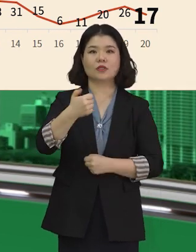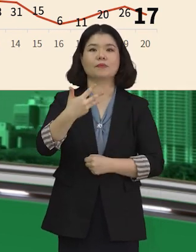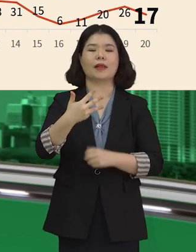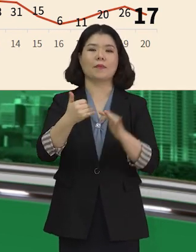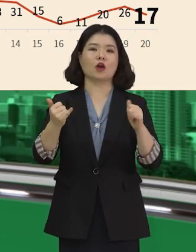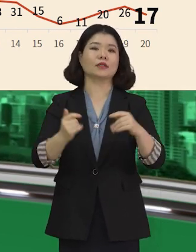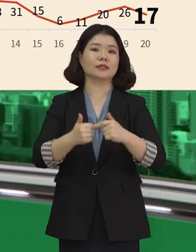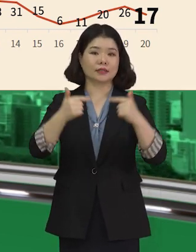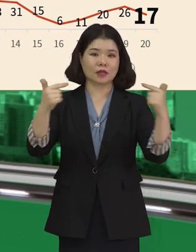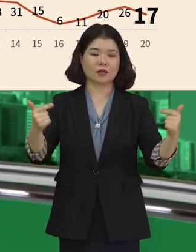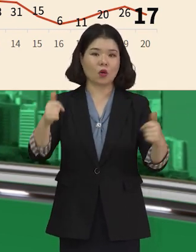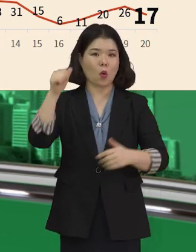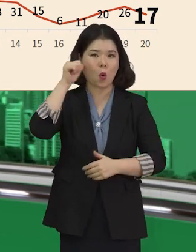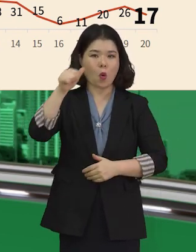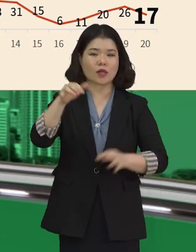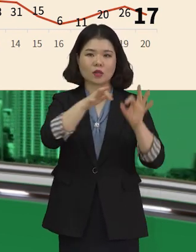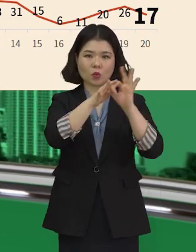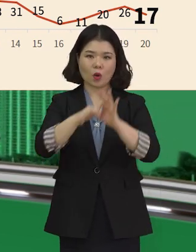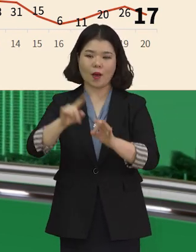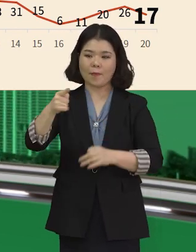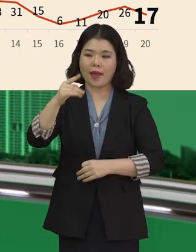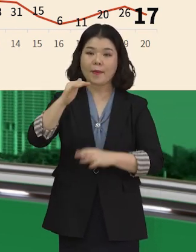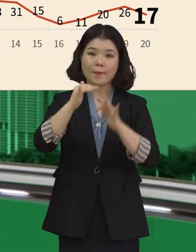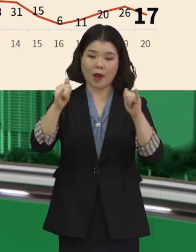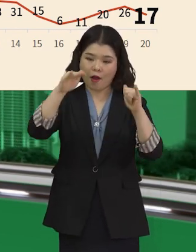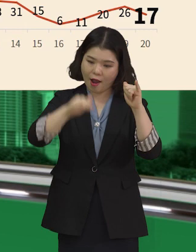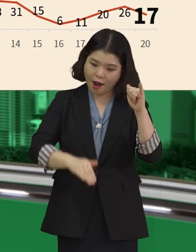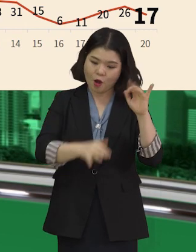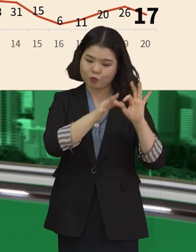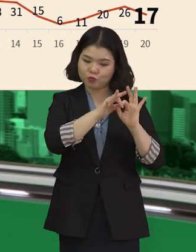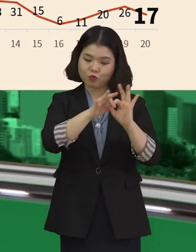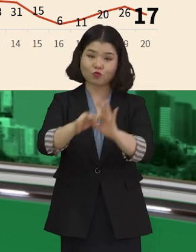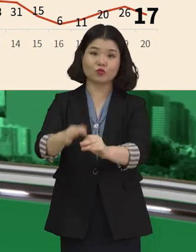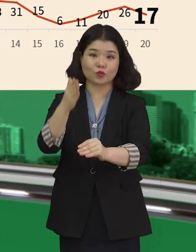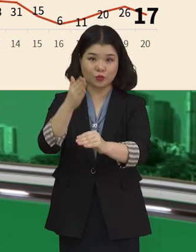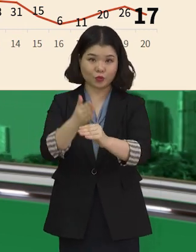늘어 닷새 연속 100명 이 아래로 유지하고 있습니다.